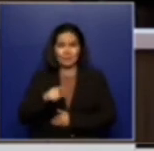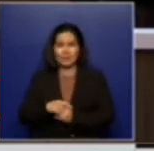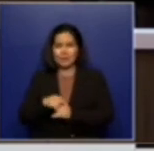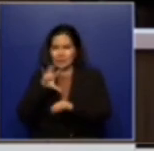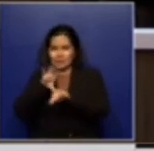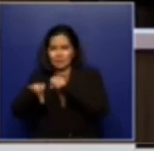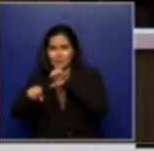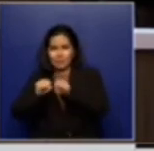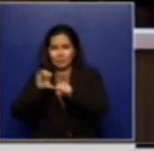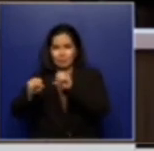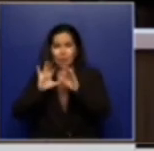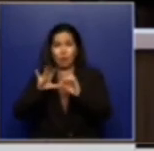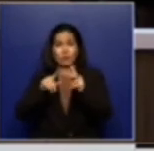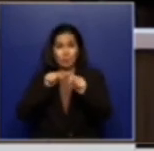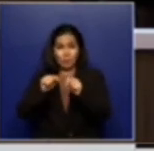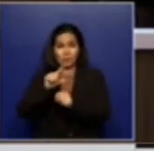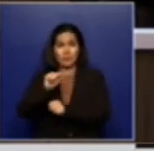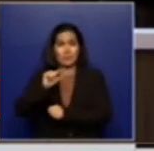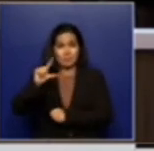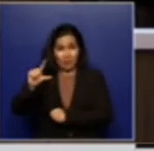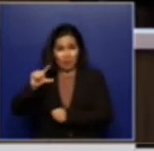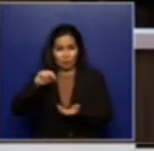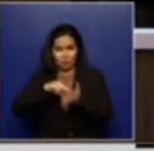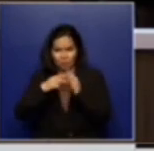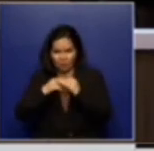ล้านค่าใช้จ่ายด้านการปรับปรามระดับตำบล20ล้านซ้ำซ้อนไหมคะท่านประธานขออนุญาตต่อเวลาอีกนิดนึงนะคะเป็นเวลาของพรรคนะคะท่านประธานนอกจากจะมีการจัดสรรงบมาในพื้นที่นี่แล้วก็ยังมีการจัดสรรงบมาในระดับอ่าพื้นที่ชายแดนท่านประธานคะพื้นที่ชายแดนนี่เป็นที่รู้กันว่าภาคเหนือและภาคใต้มีการอ่าภาคเหนือมีการนำเข้ายาเสพติดมากที่สุดแต่ภาคอีสานนี่รองลงมานะคะแต่การจัดสรรงบนั้นจัดสรรให้งบพื้นที่